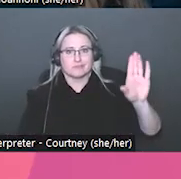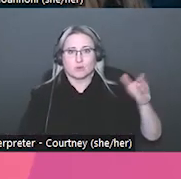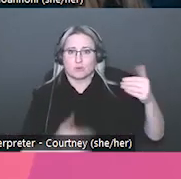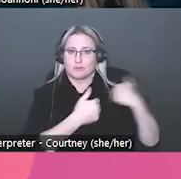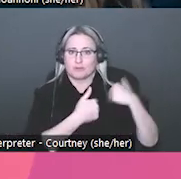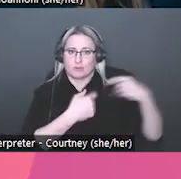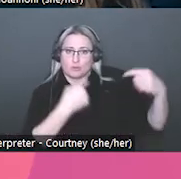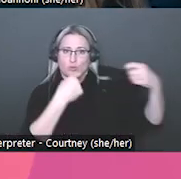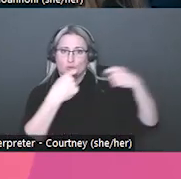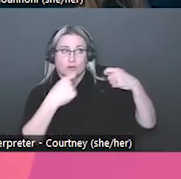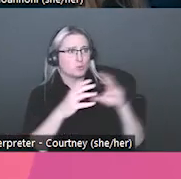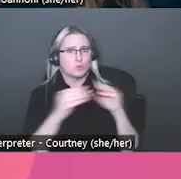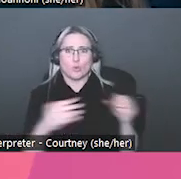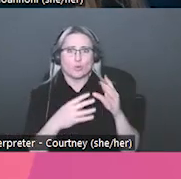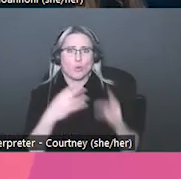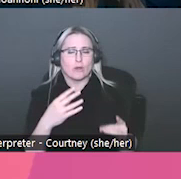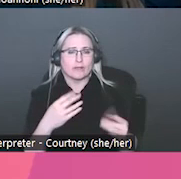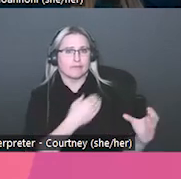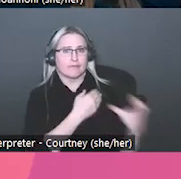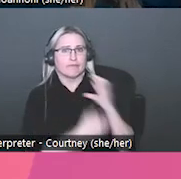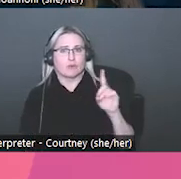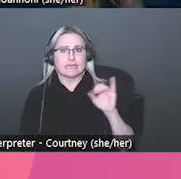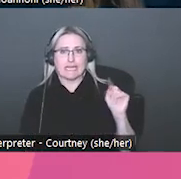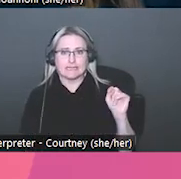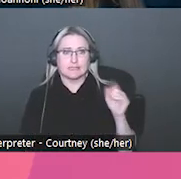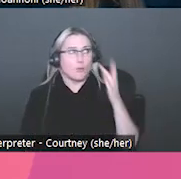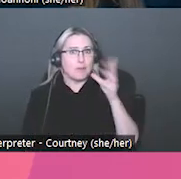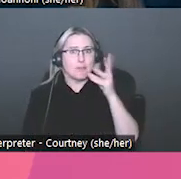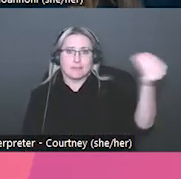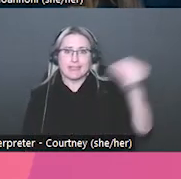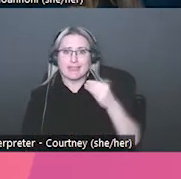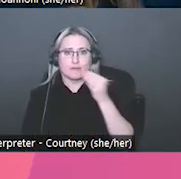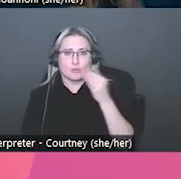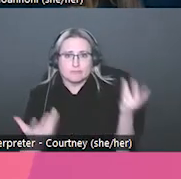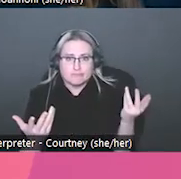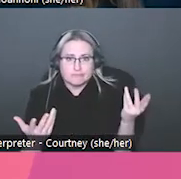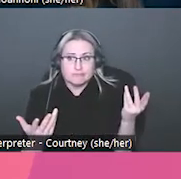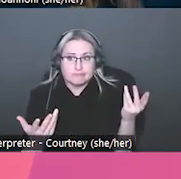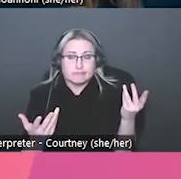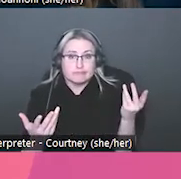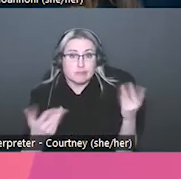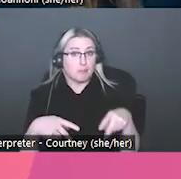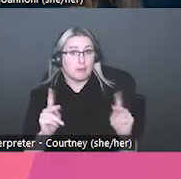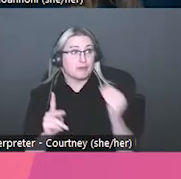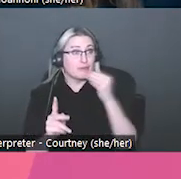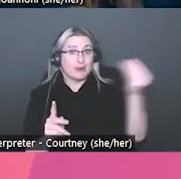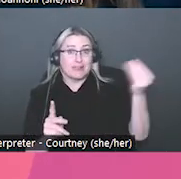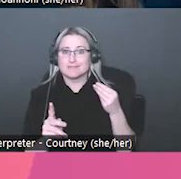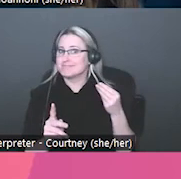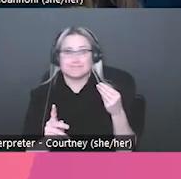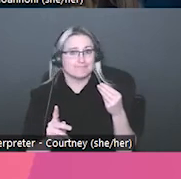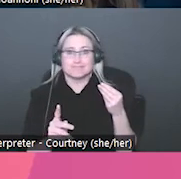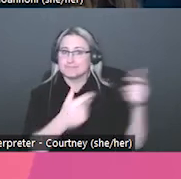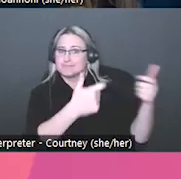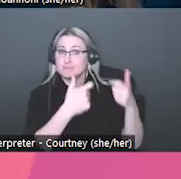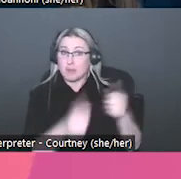responsabilité, mais celle de ma mère. Je n'avais pas le choix de suivre un régime. C'est ma mère qui me donnait de la nourriture, n'est-ce pas? Je n'avais jamais le droit à la nourriture parce